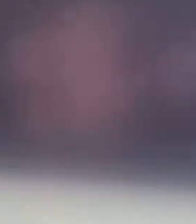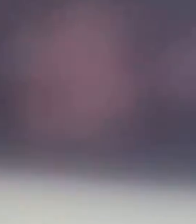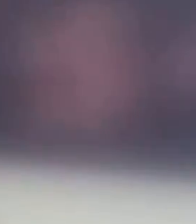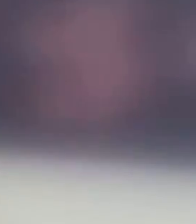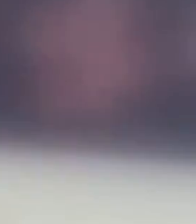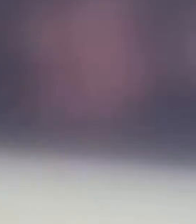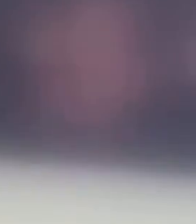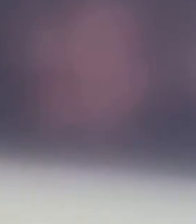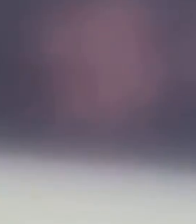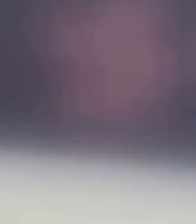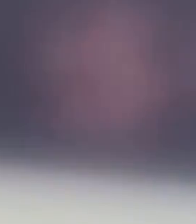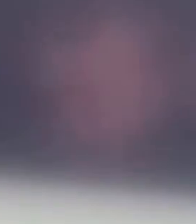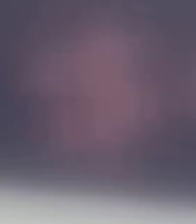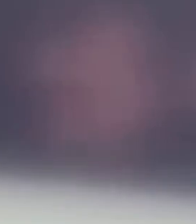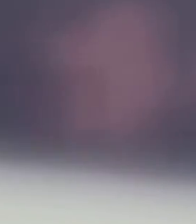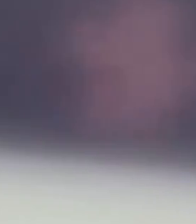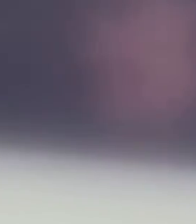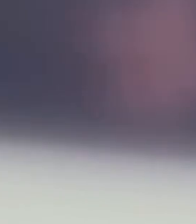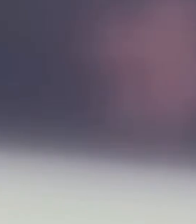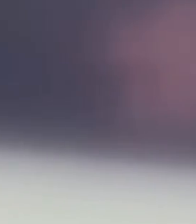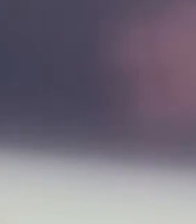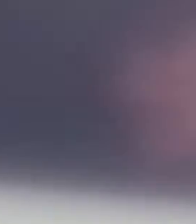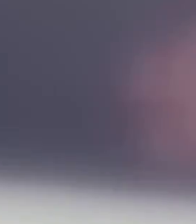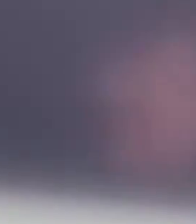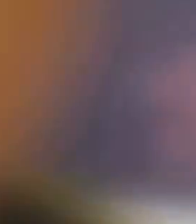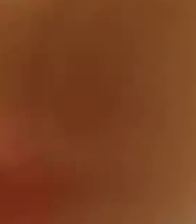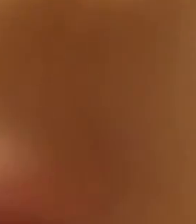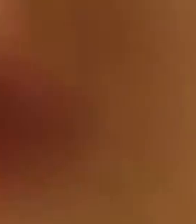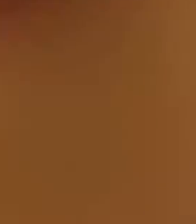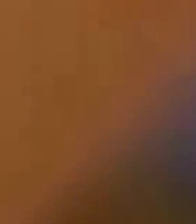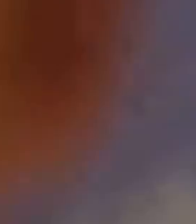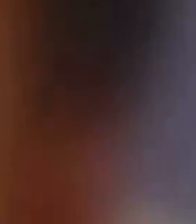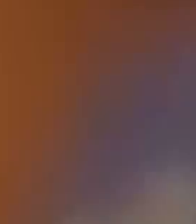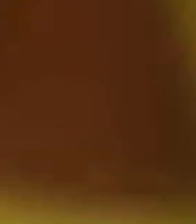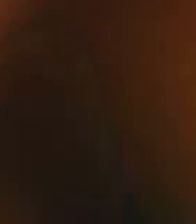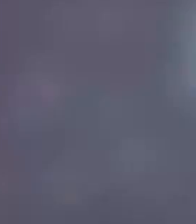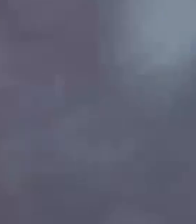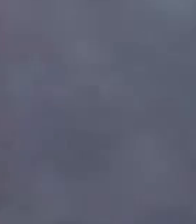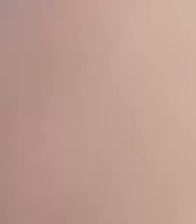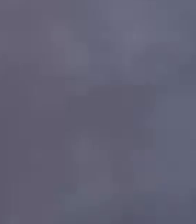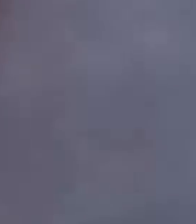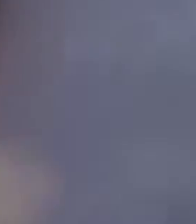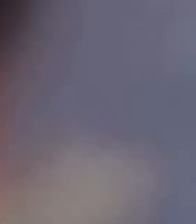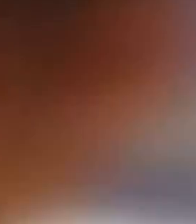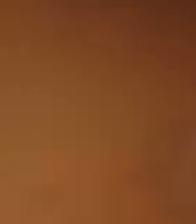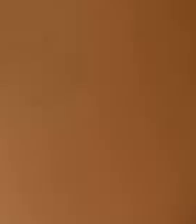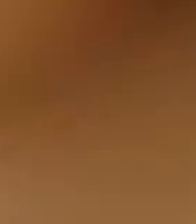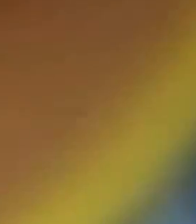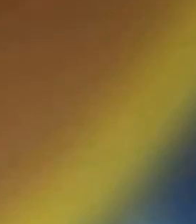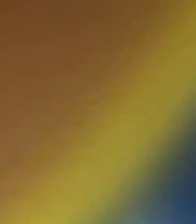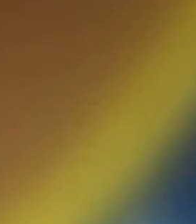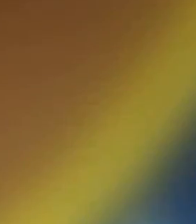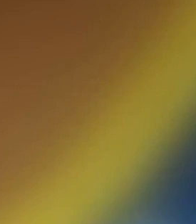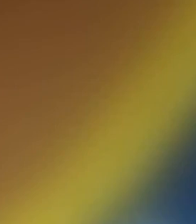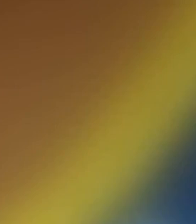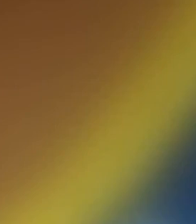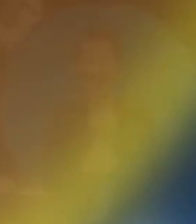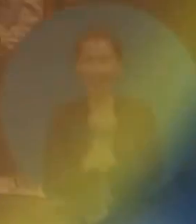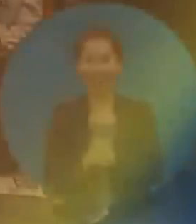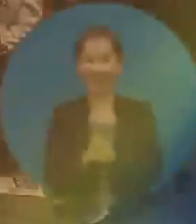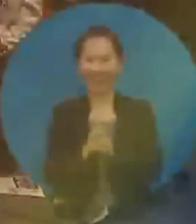욕다 말씀 아멘. 하나님 사랑해요. 하나님 고마워. 할렐루야.